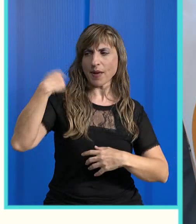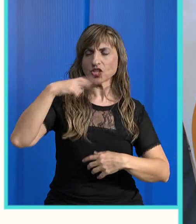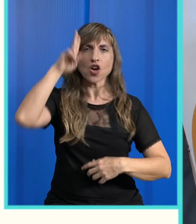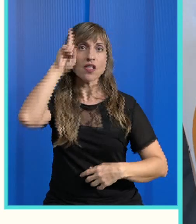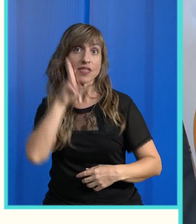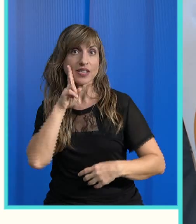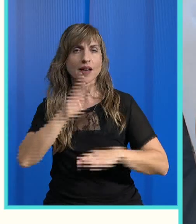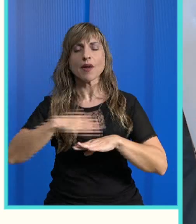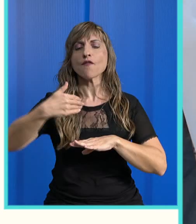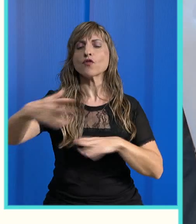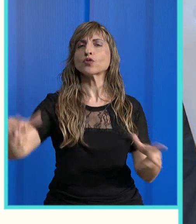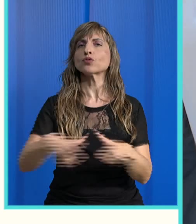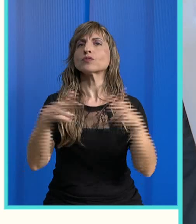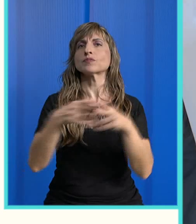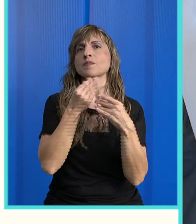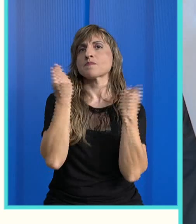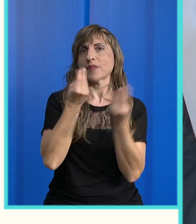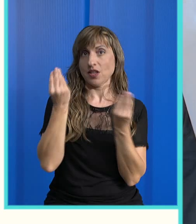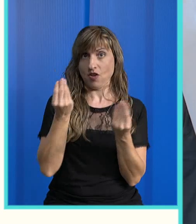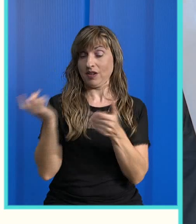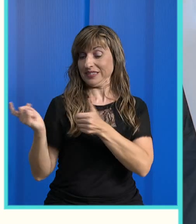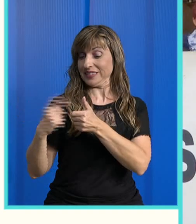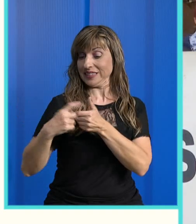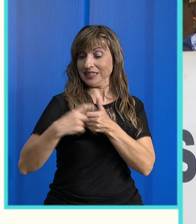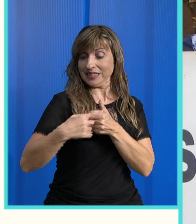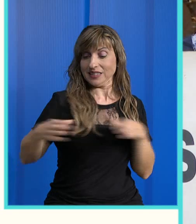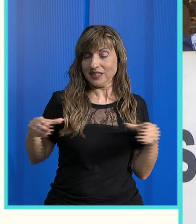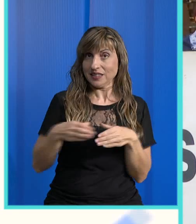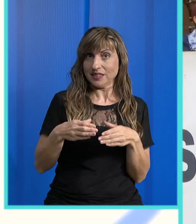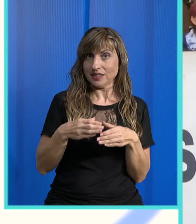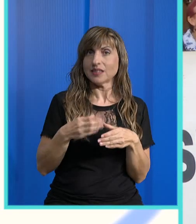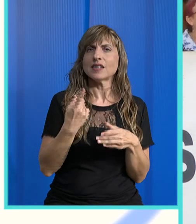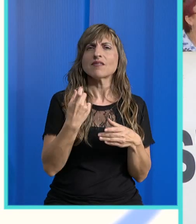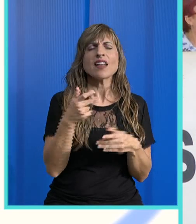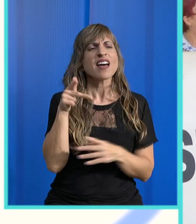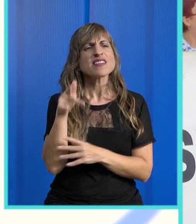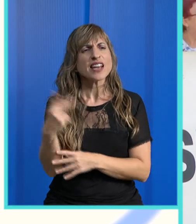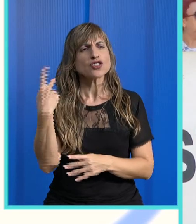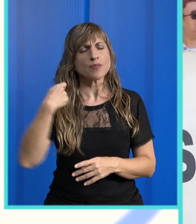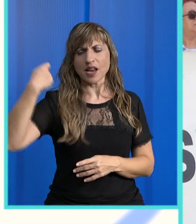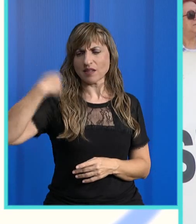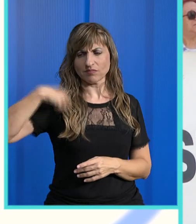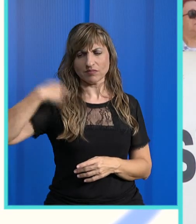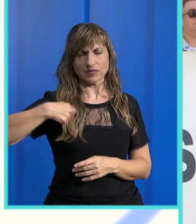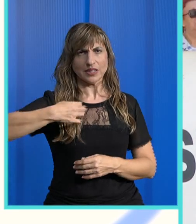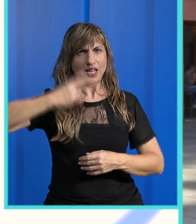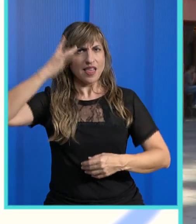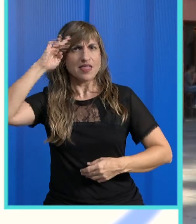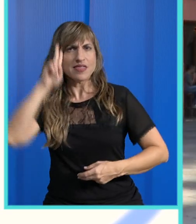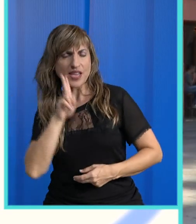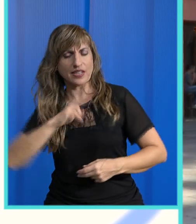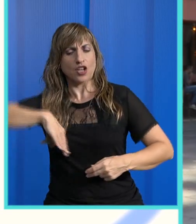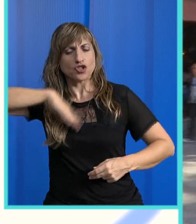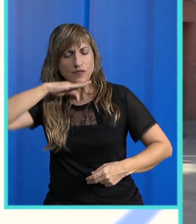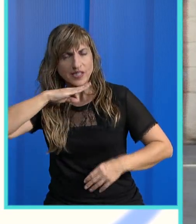per a un futur social millor. Els membres de la marea pensionista reivindiquen els drets als jubilats a cobrar una pensió digna i suficient per arribar a final